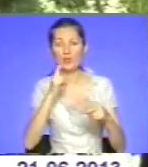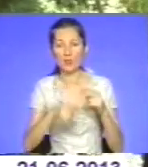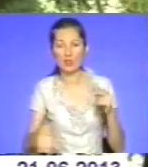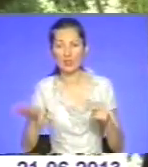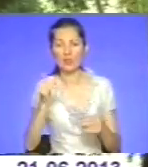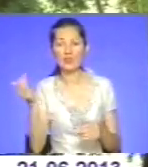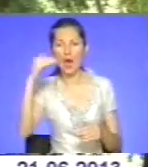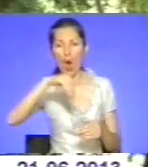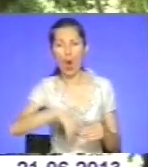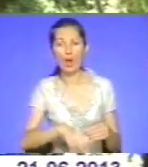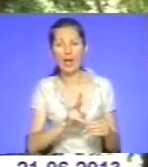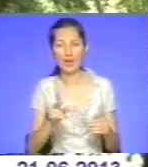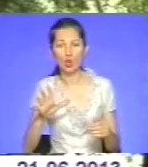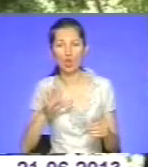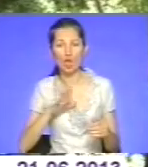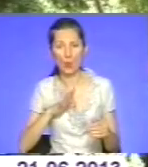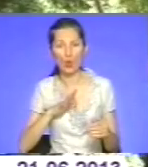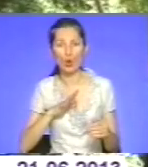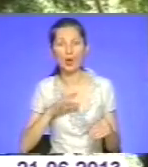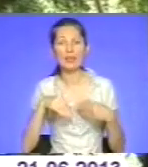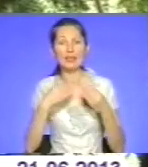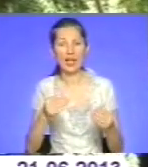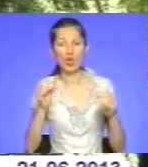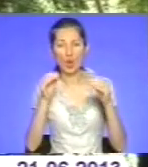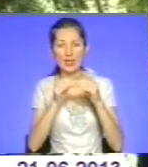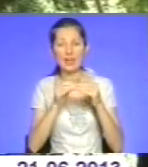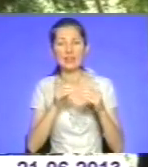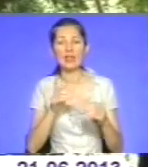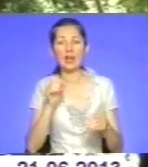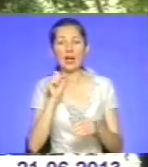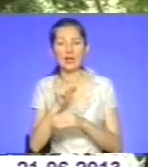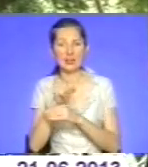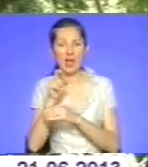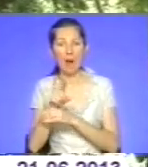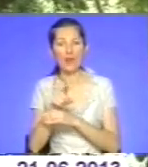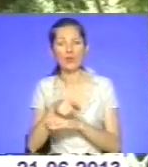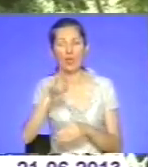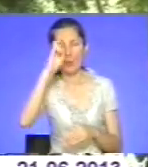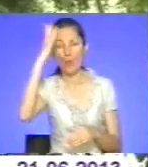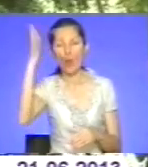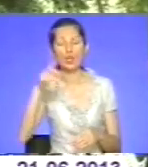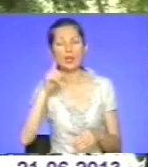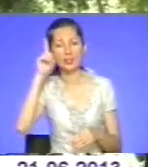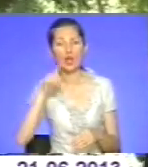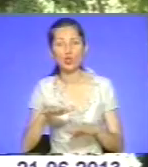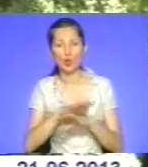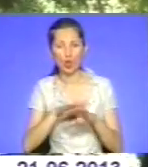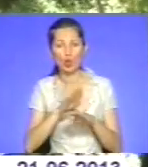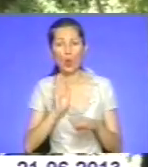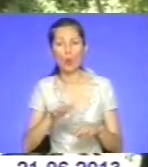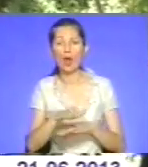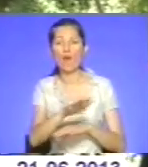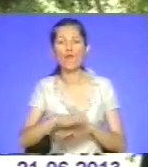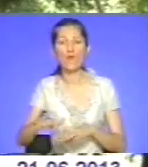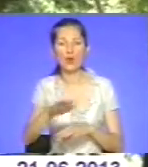гора, на котрій було дано 10 заповідей Божих ізраїльському народу, у той час була вкрита зеленню. І вже